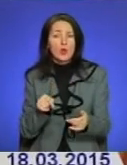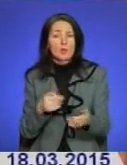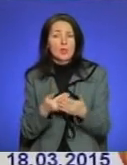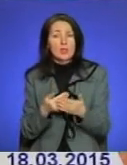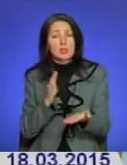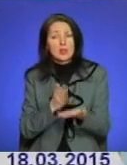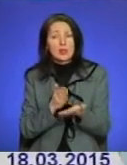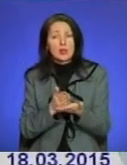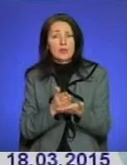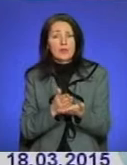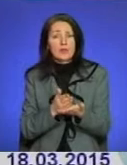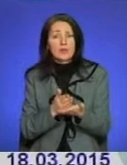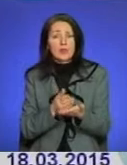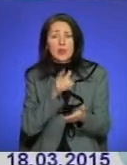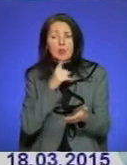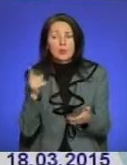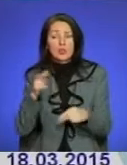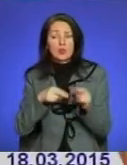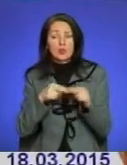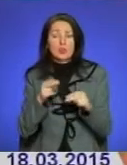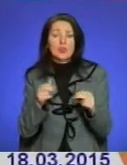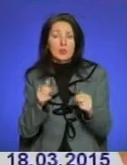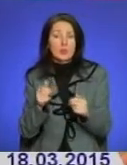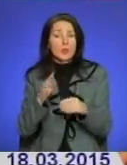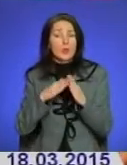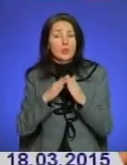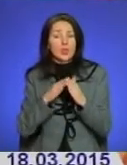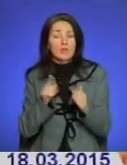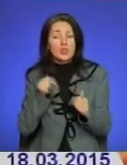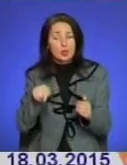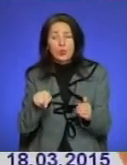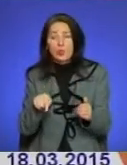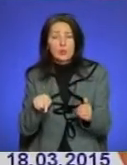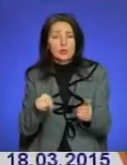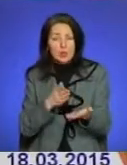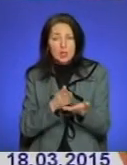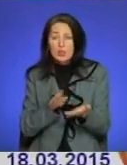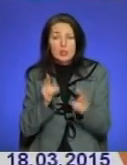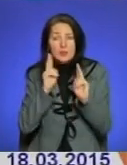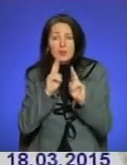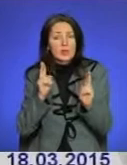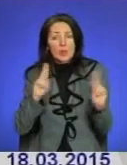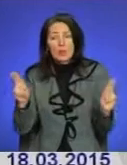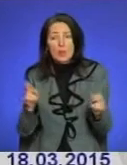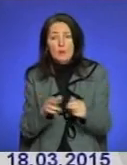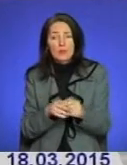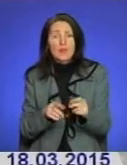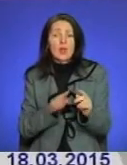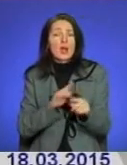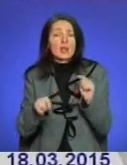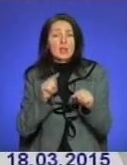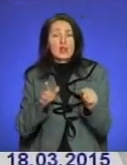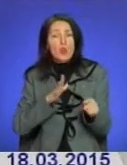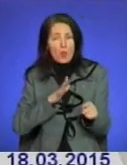є, десь під час будівництва навколишніх будинків. Чи тут воно, чи ні, теж невідомо. Нерідко під час